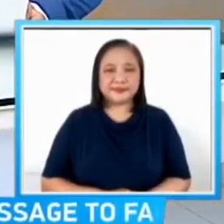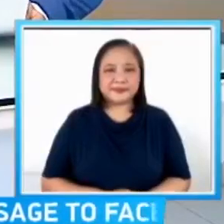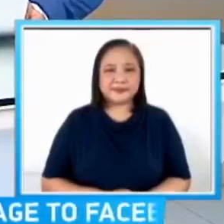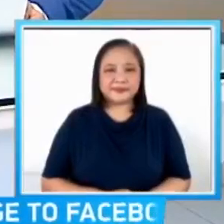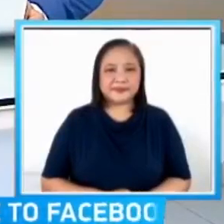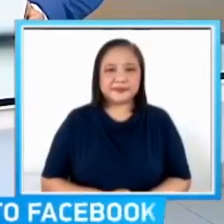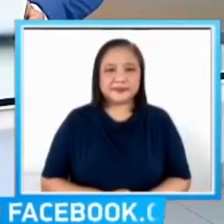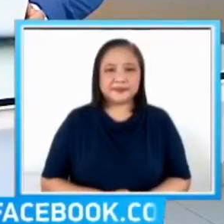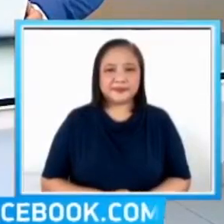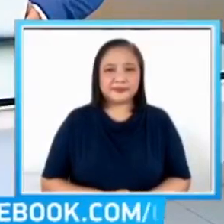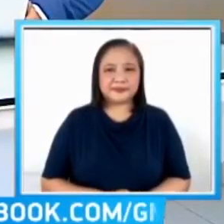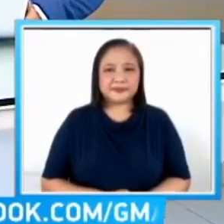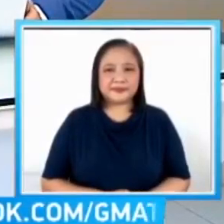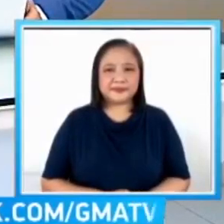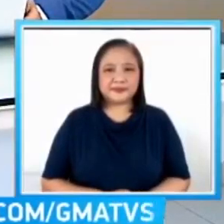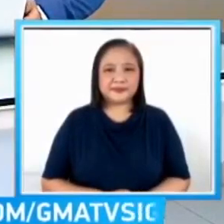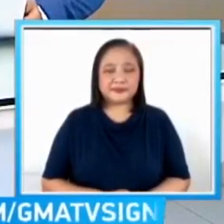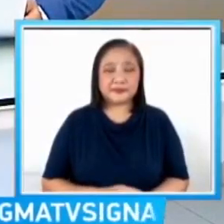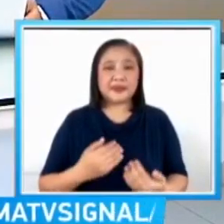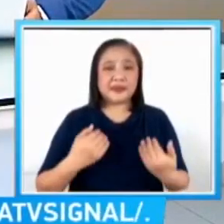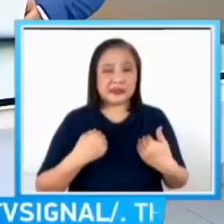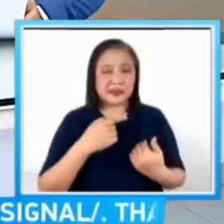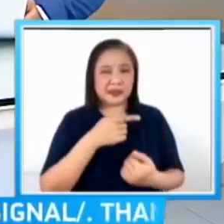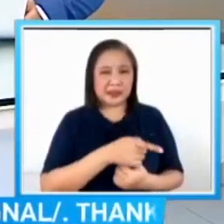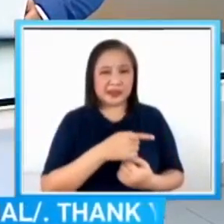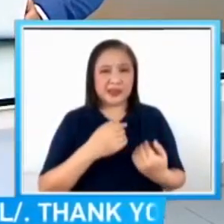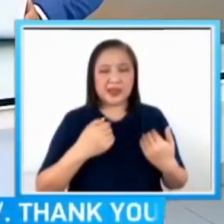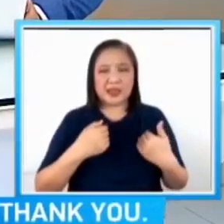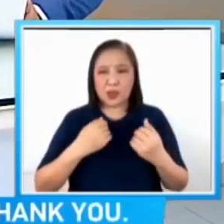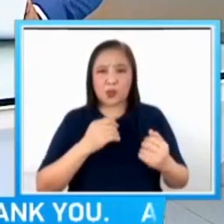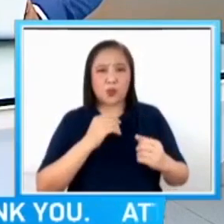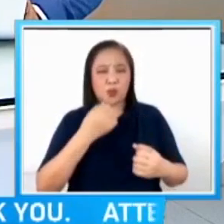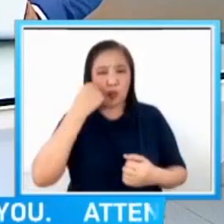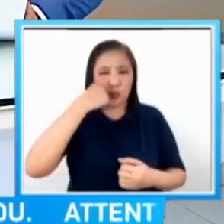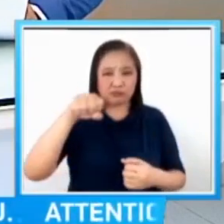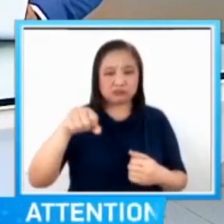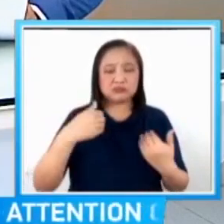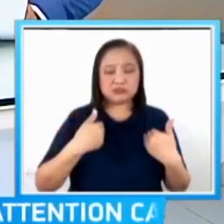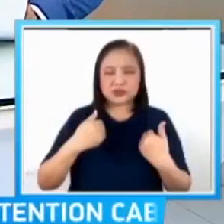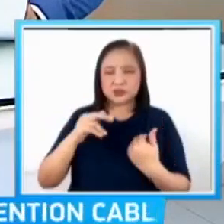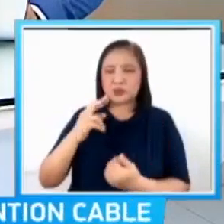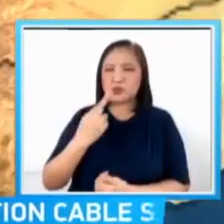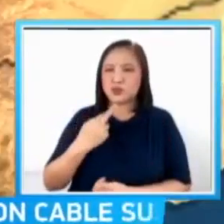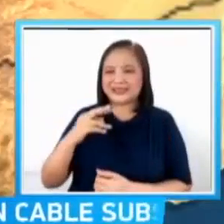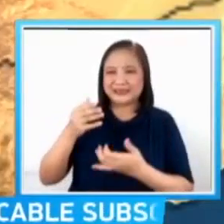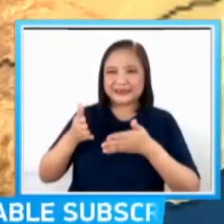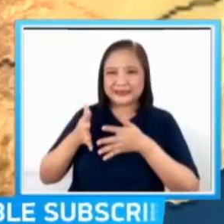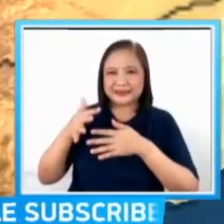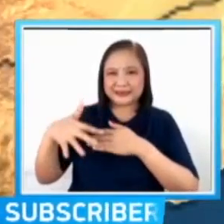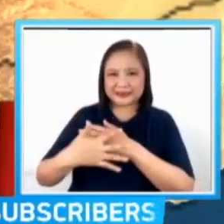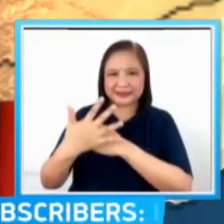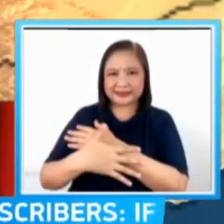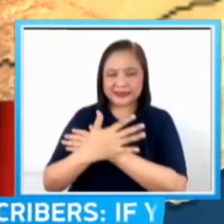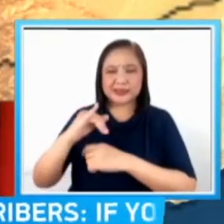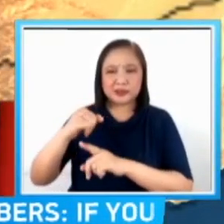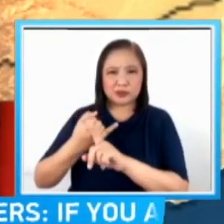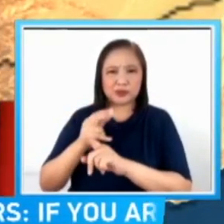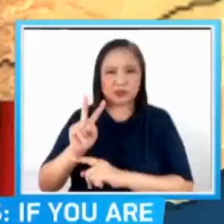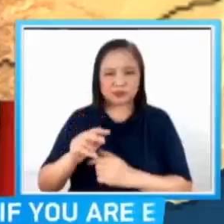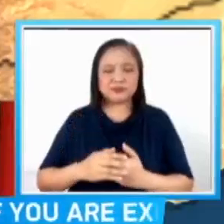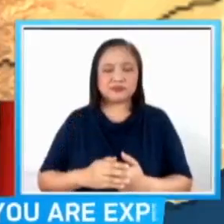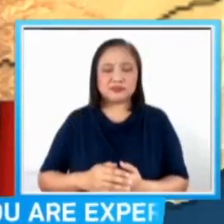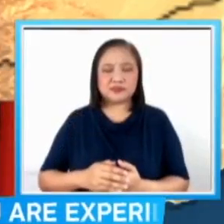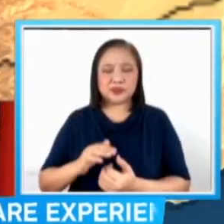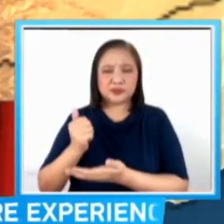Nang hijack ang mga pinaniniwalang Yemeni rebels ng isang barko sa Red Sea noong January 2. Kinumpirma ito ng United Arab Emirates sa United Nations